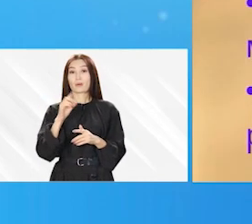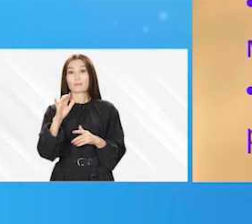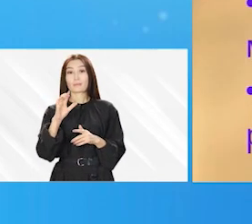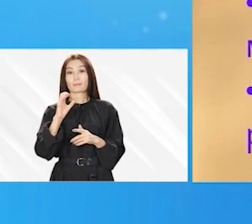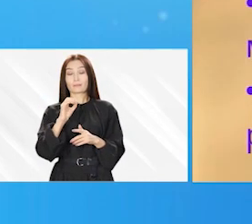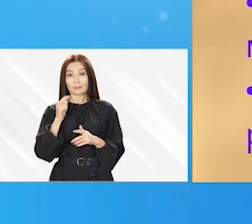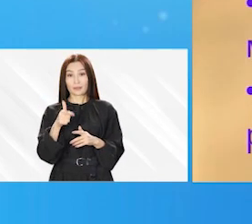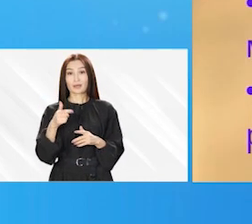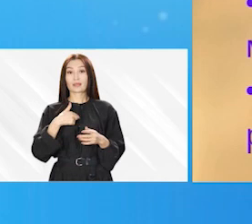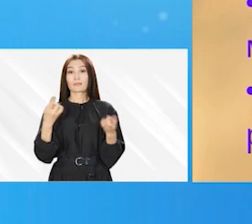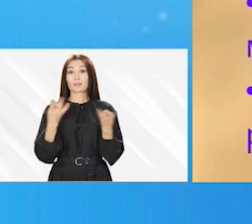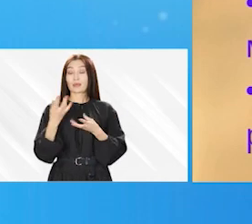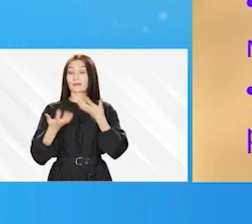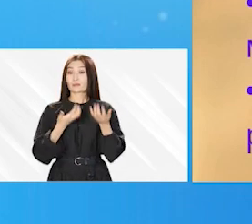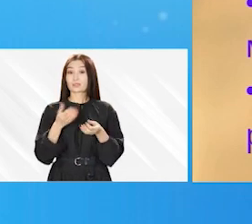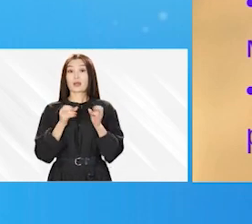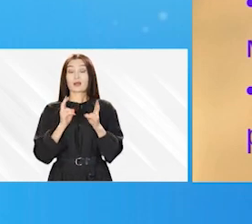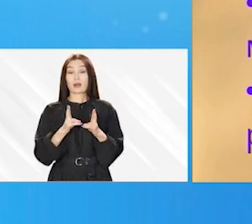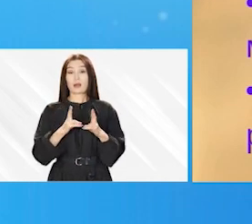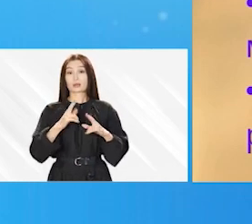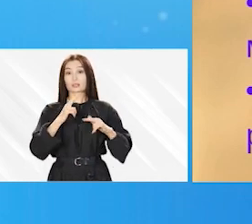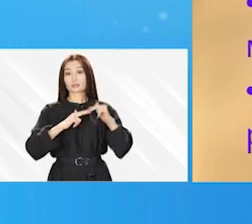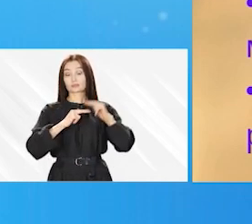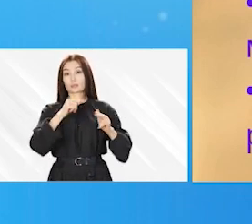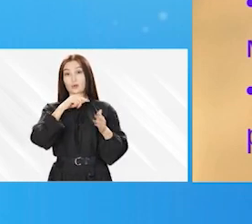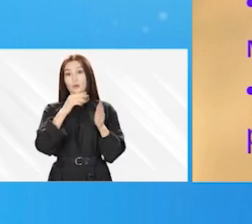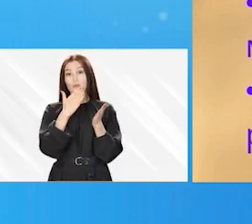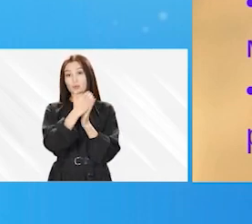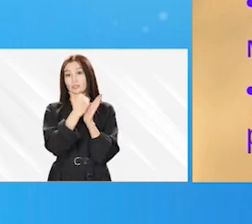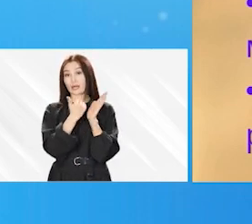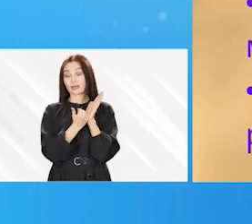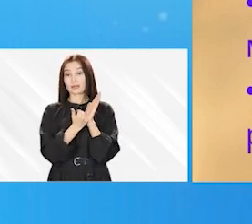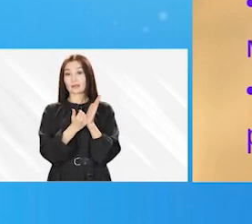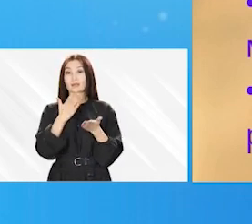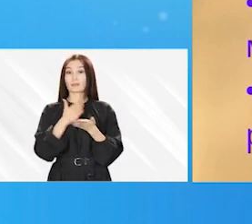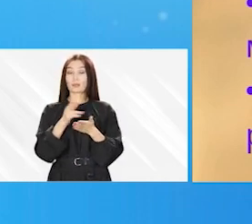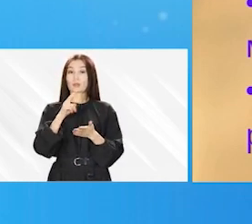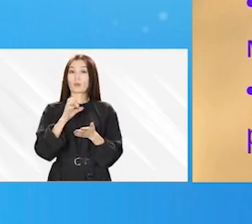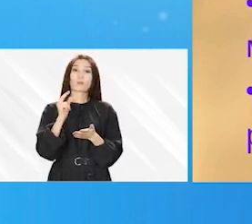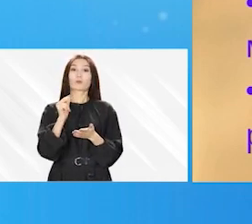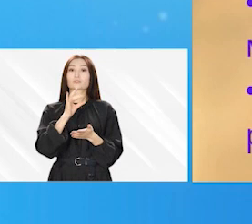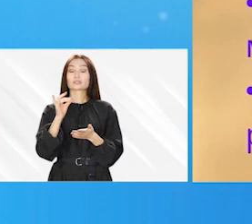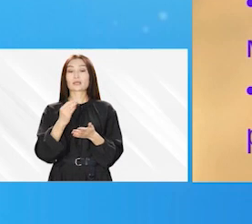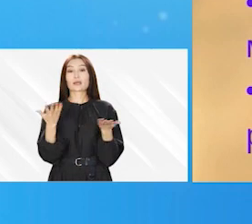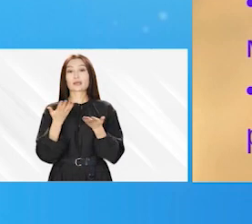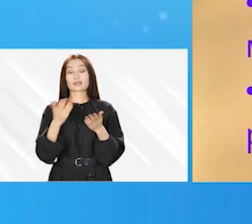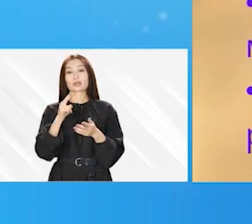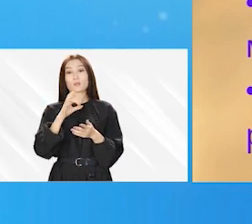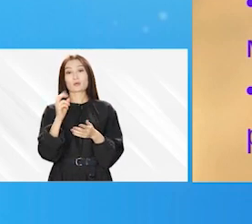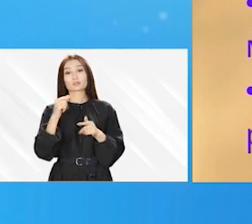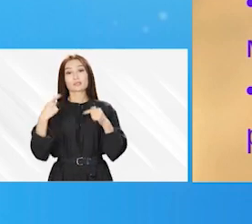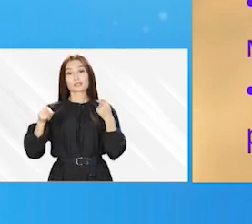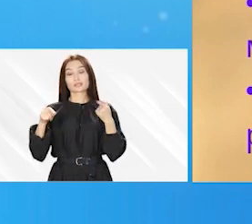необходимо выяснить как устроен побег какое строение имеет почки какие виды почек